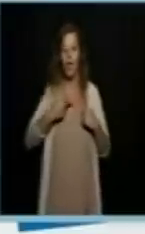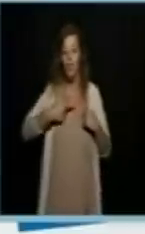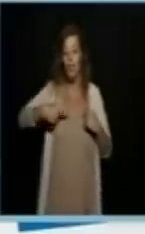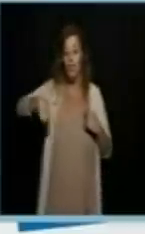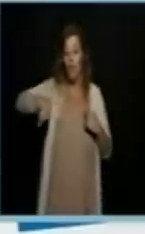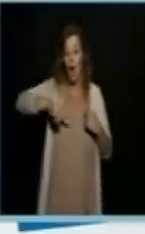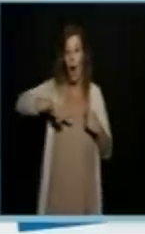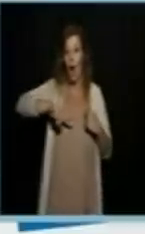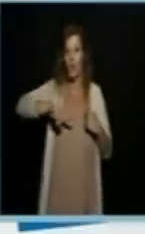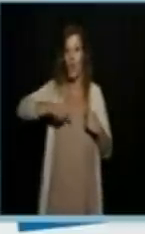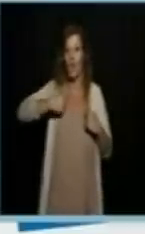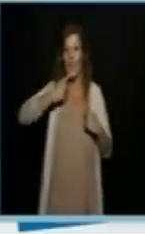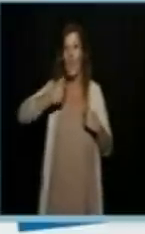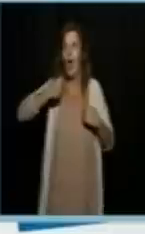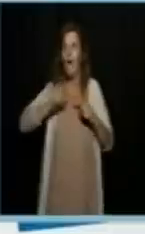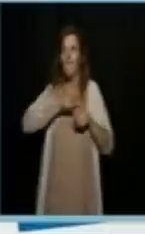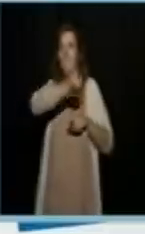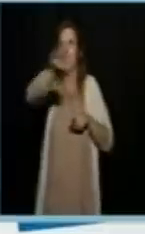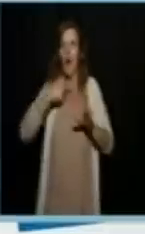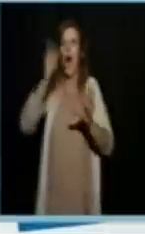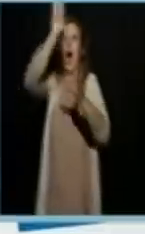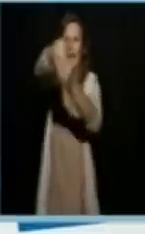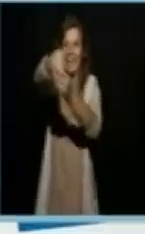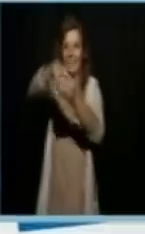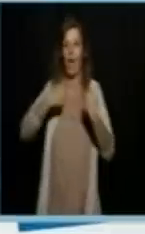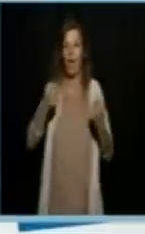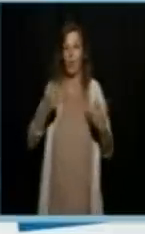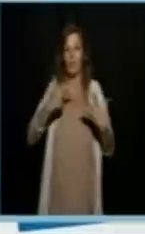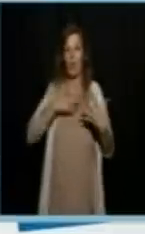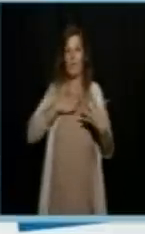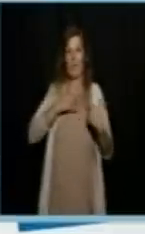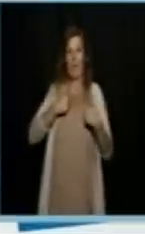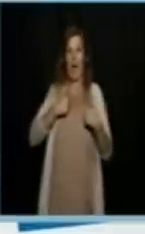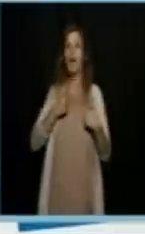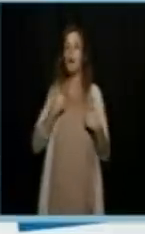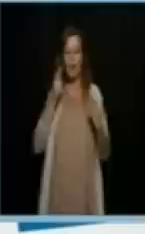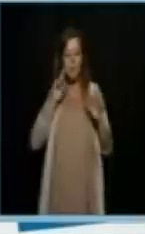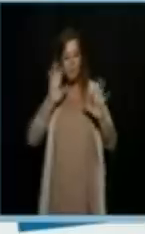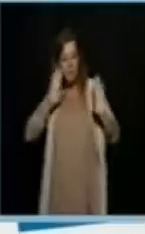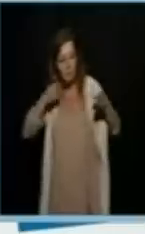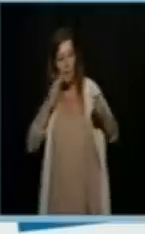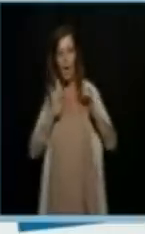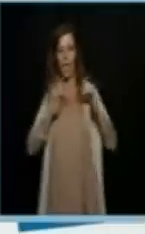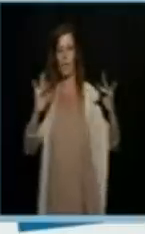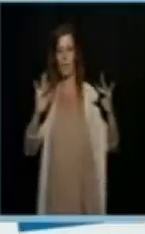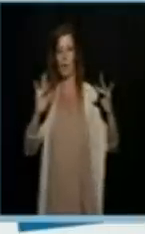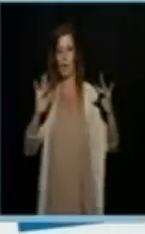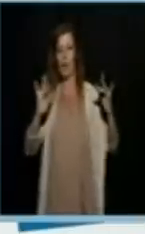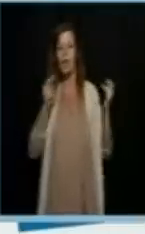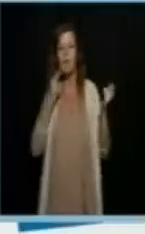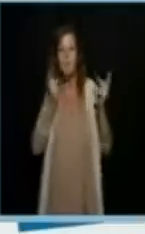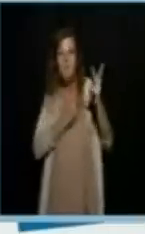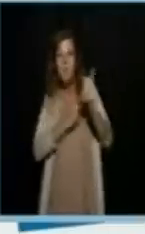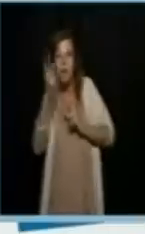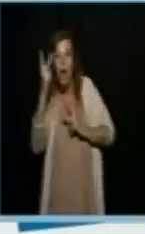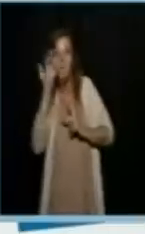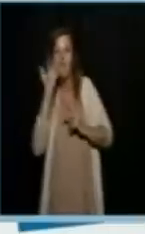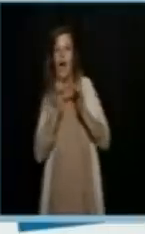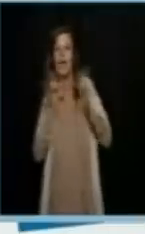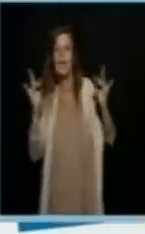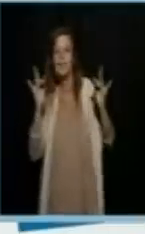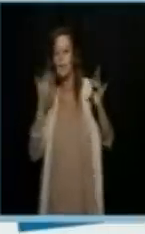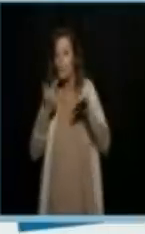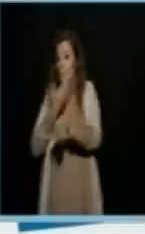faccio parte del voi. Ho 17 anni, mi occupo di internet appunto, cerco di portare la banda larga dove non